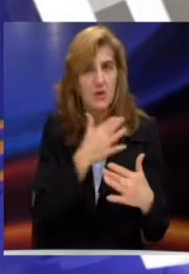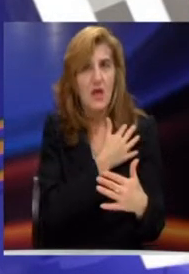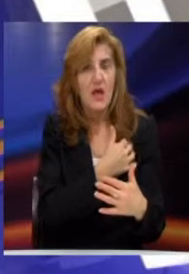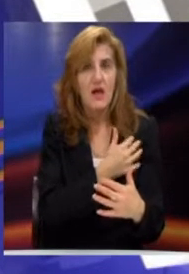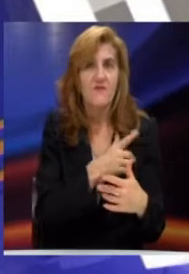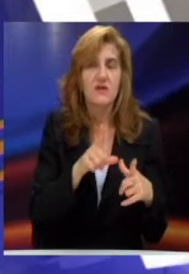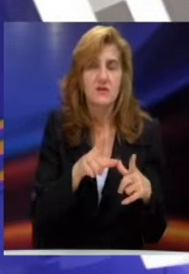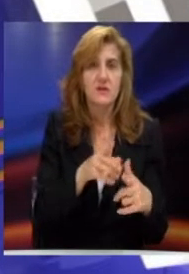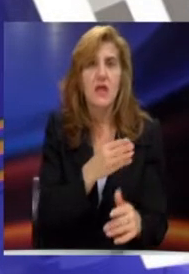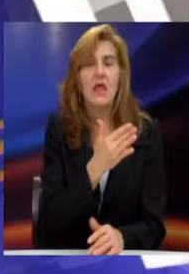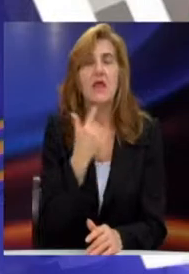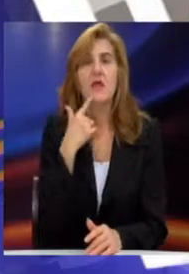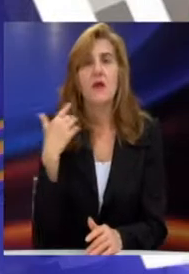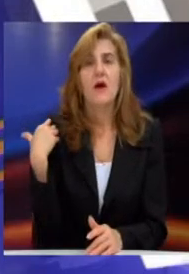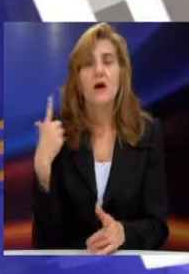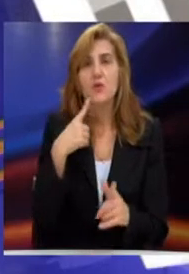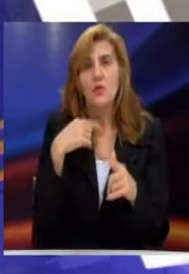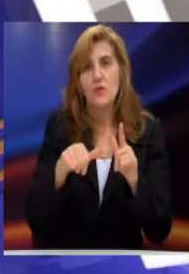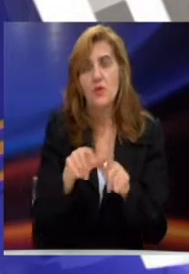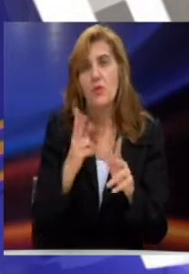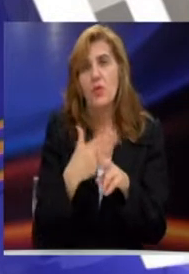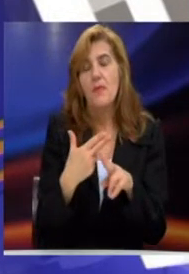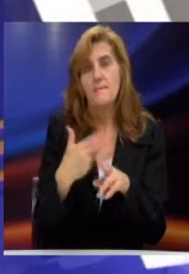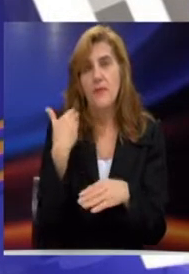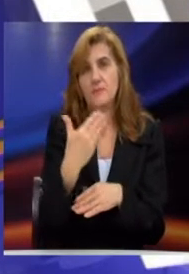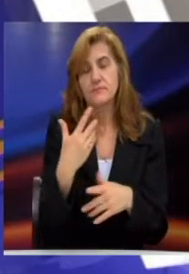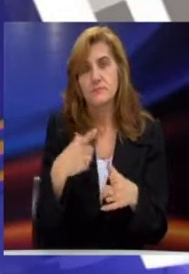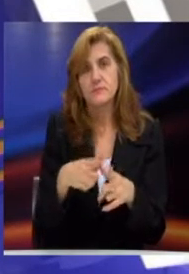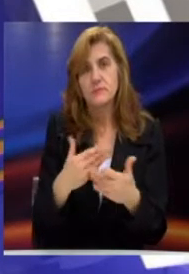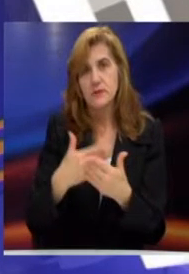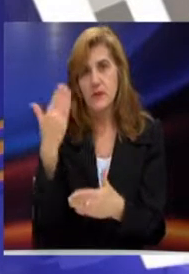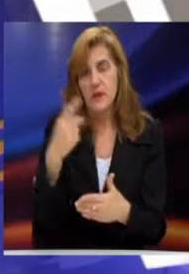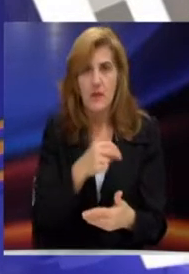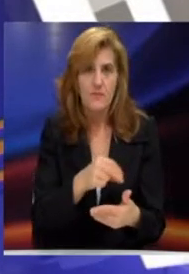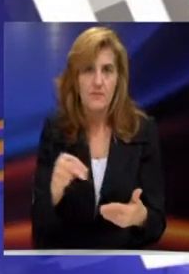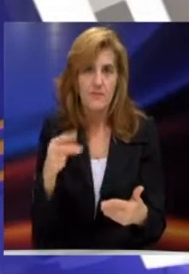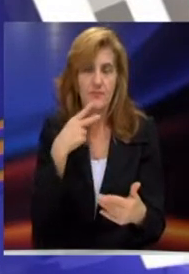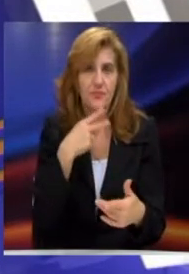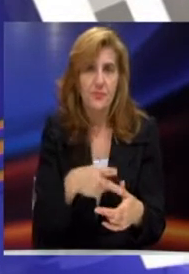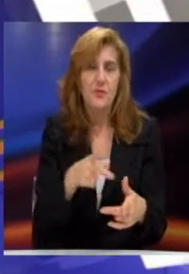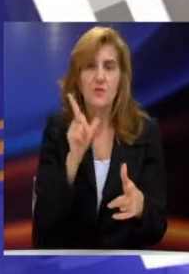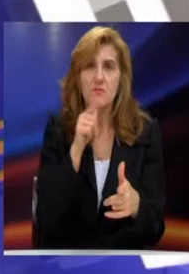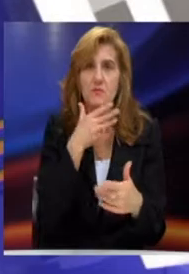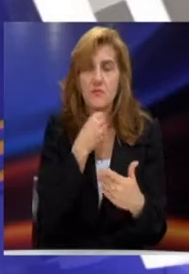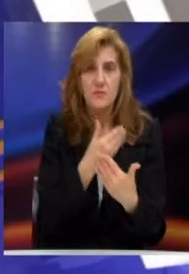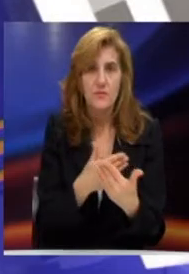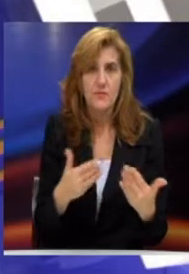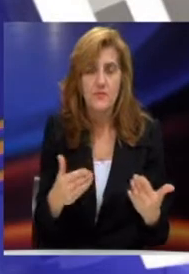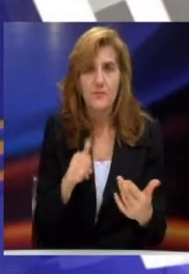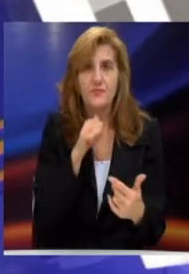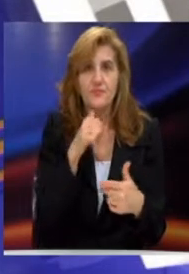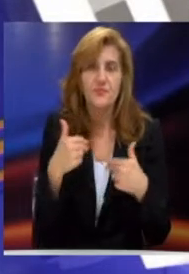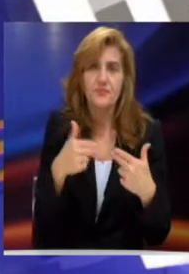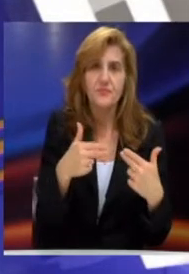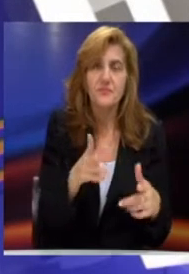hrvatske naive. Gradonačelnik Subotice Jene Maglej, koji je u ime grada primio pisanicu od srca, ocenio je ovaj gest